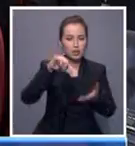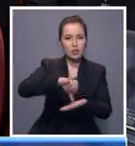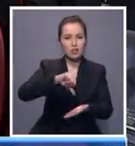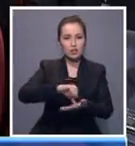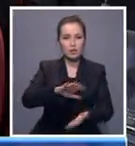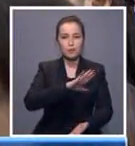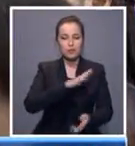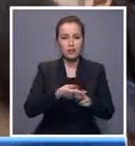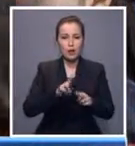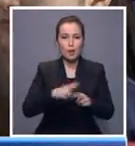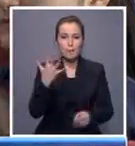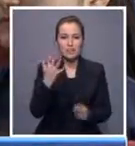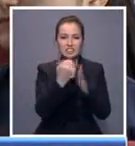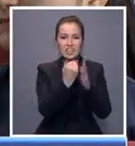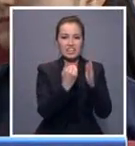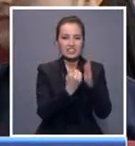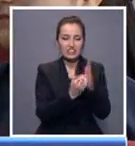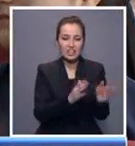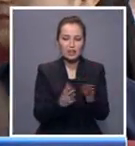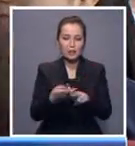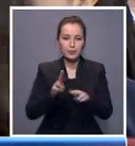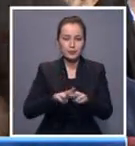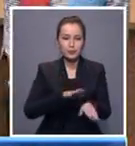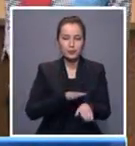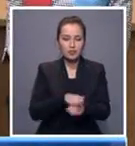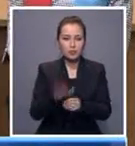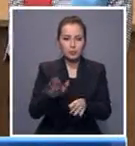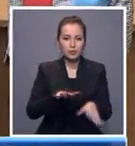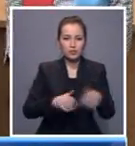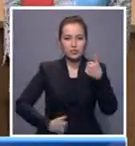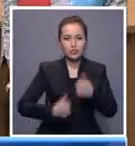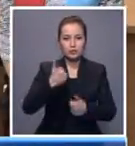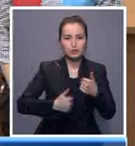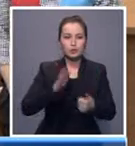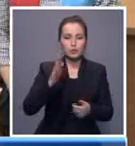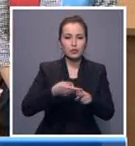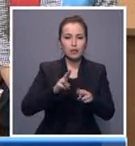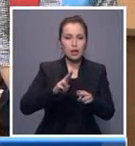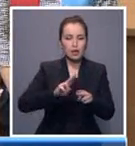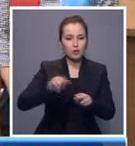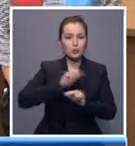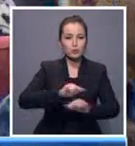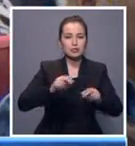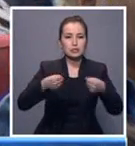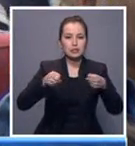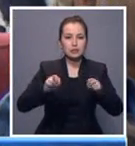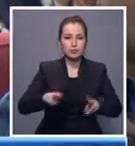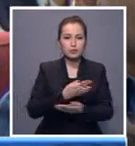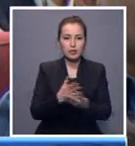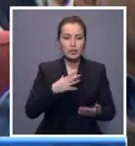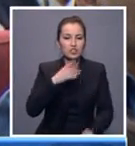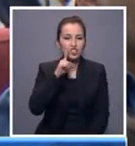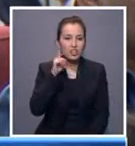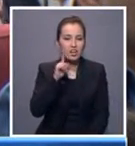жатыр. Олар 5 деңгей бойынша бақ сынайды. Ұйымдастырушылардың сөзінше, бұл жарыс педагогика саласында білімін жетілдіруге ұмтылған талантты жас